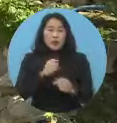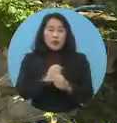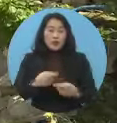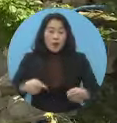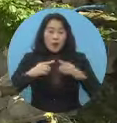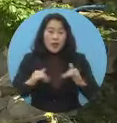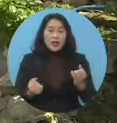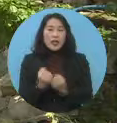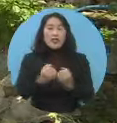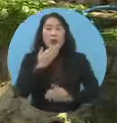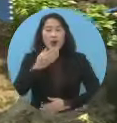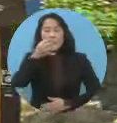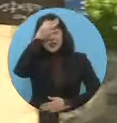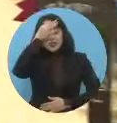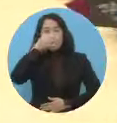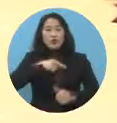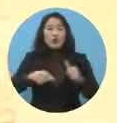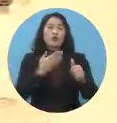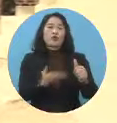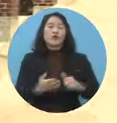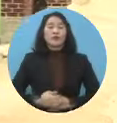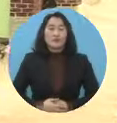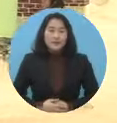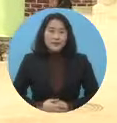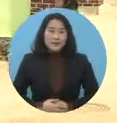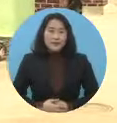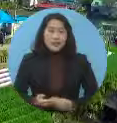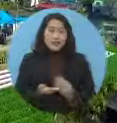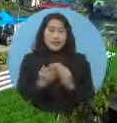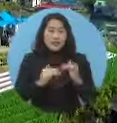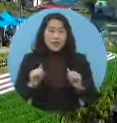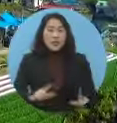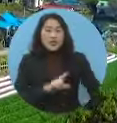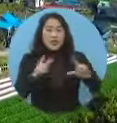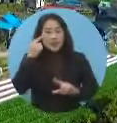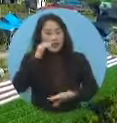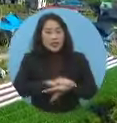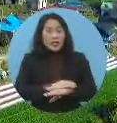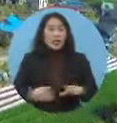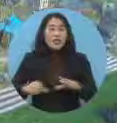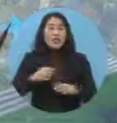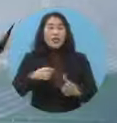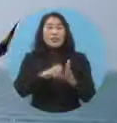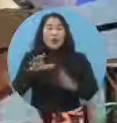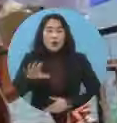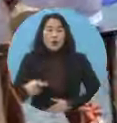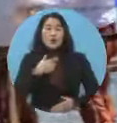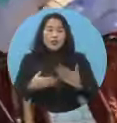방문객에게 햇을 할 수 있는 역량을 키우는 사업입니다 성 주민의 삶과 지혜가 담긴 명소 체험